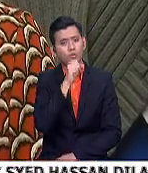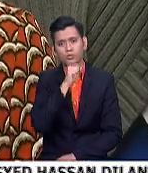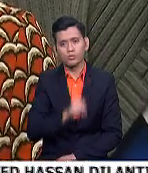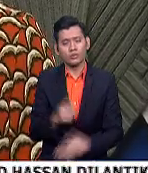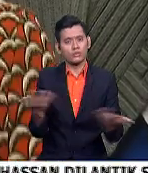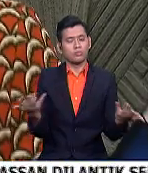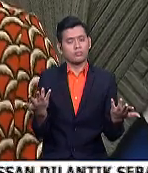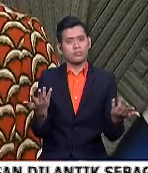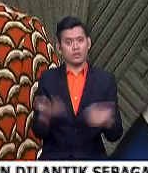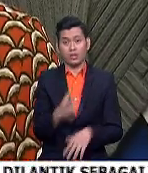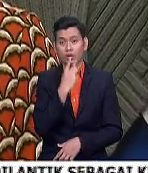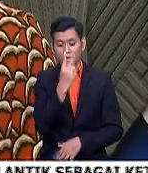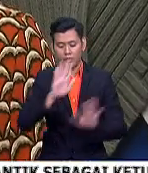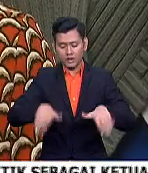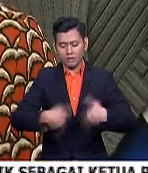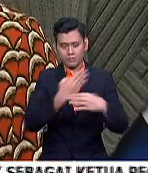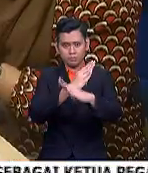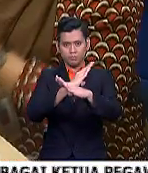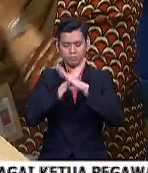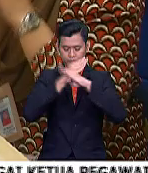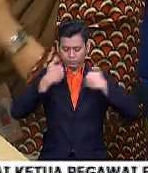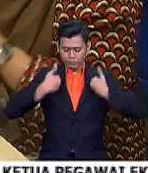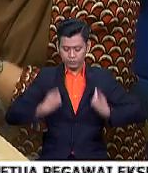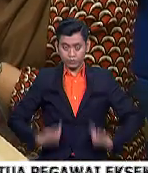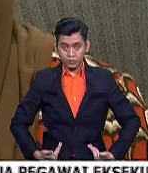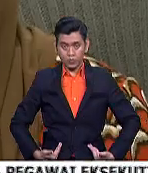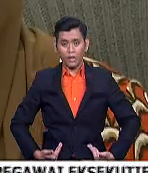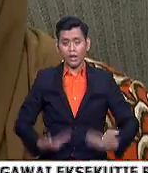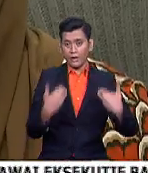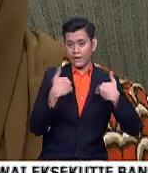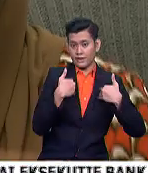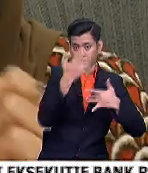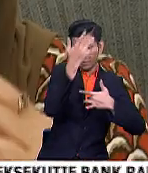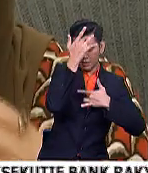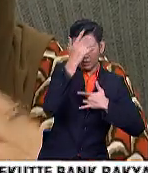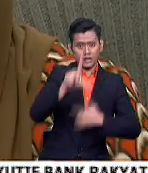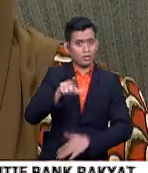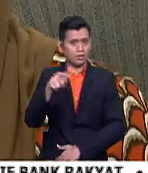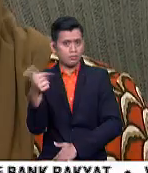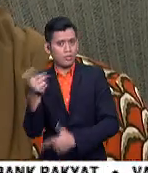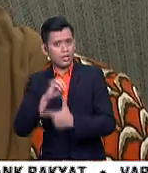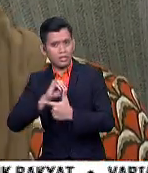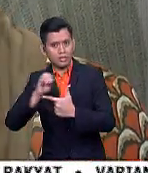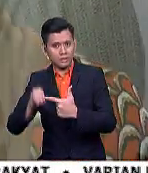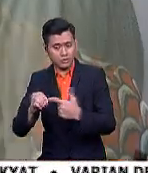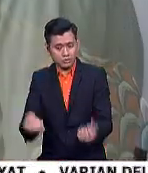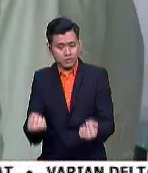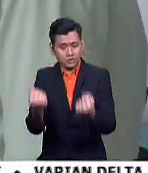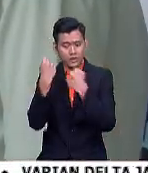punya immunity atau sistem pertahanan badan you, sama ada ada penyakit-penyakit lain dan juga kekuatan virus itu